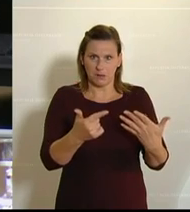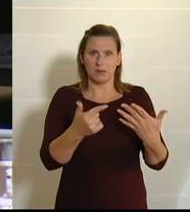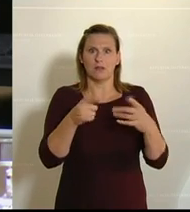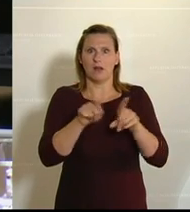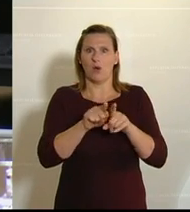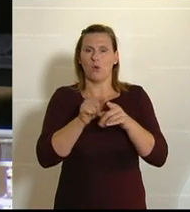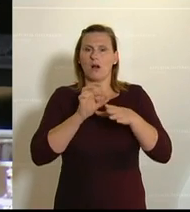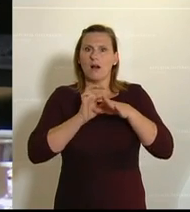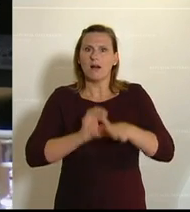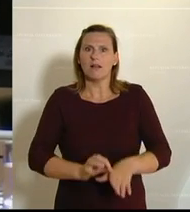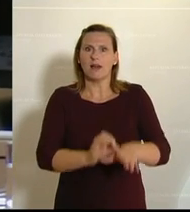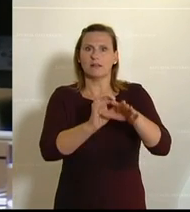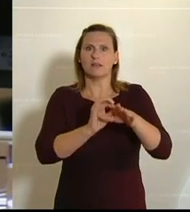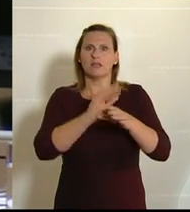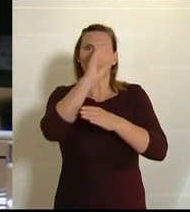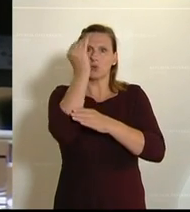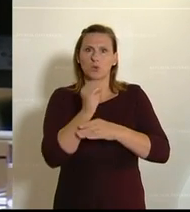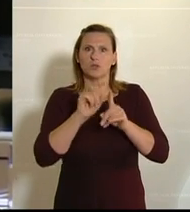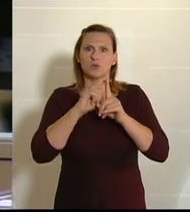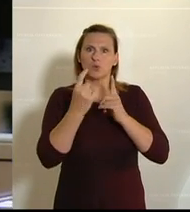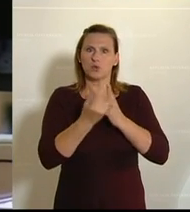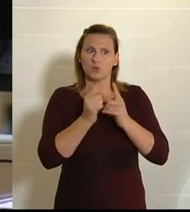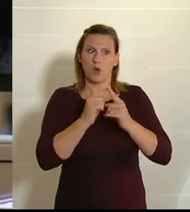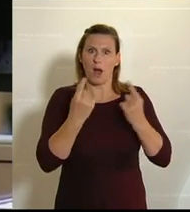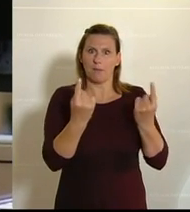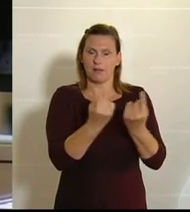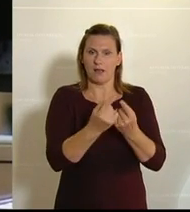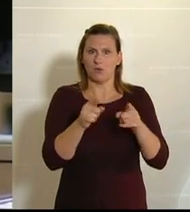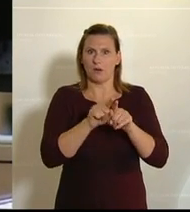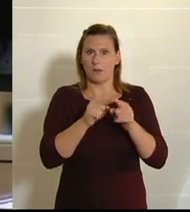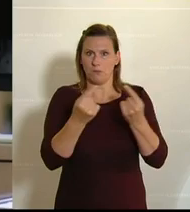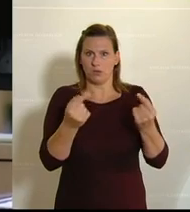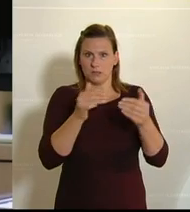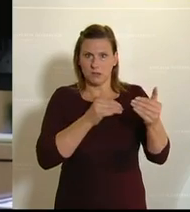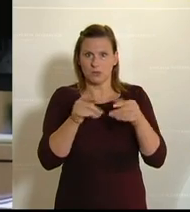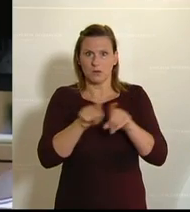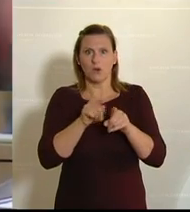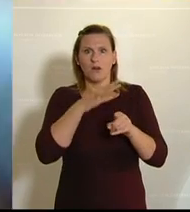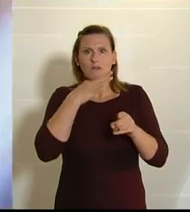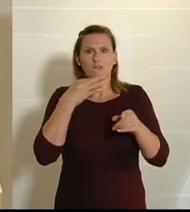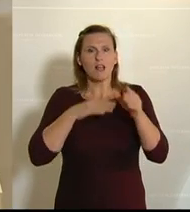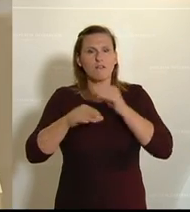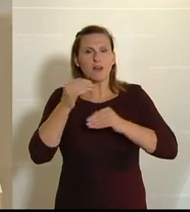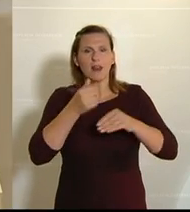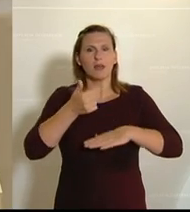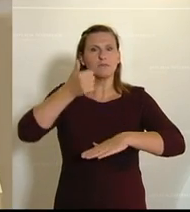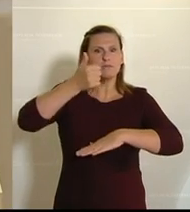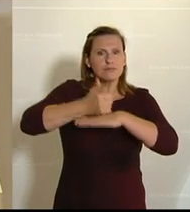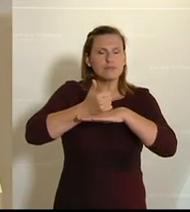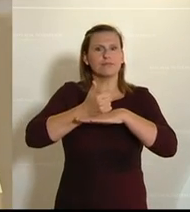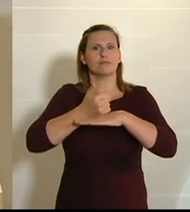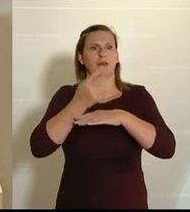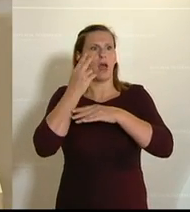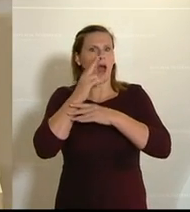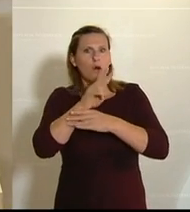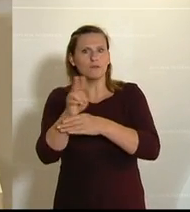Leiterin der Kunst- und Kultursektion. Und war in zahlreichen Vereinsvorständen, Aufsichtsräten und